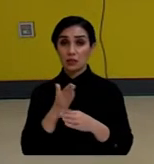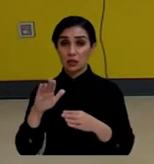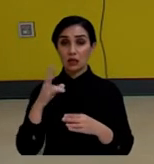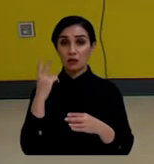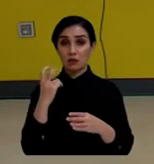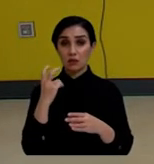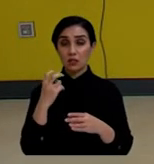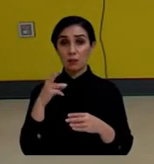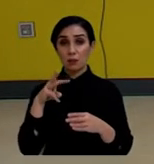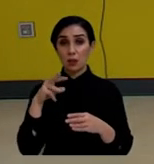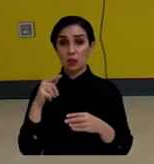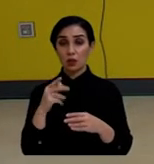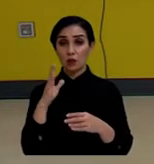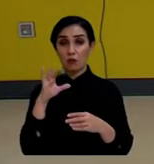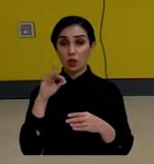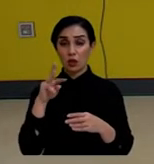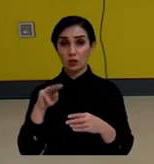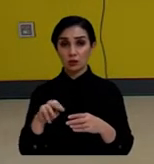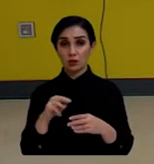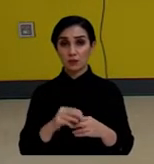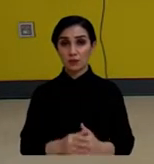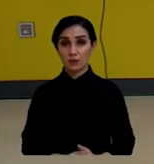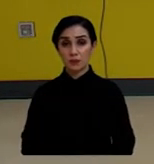выделяется 200 мегаэлектрон-вольт.